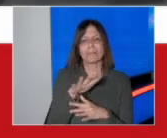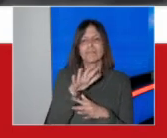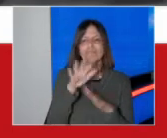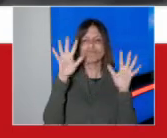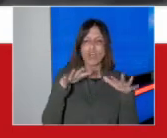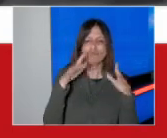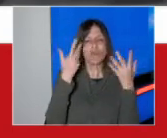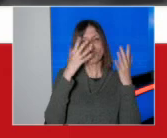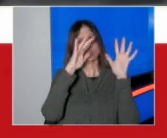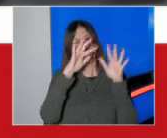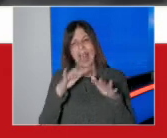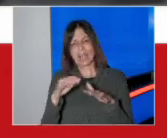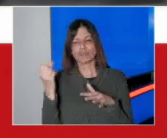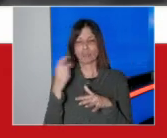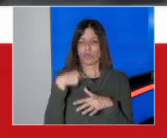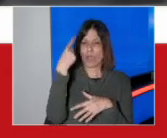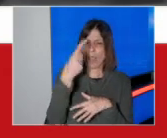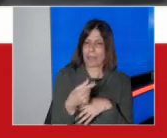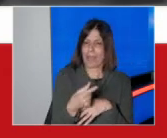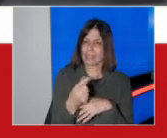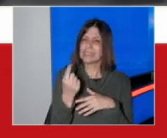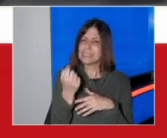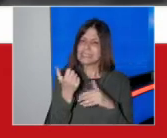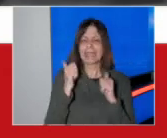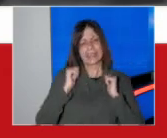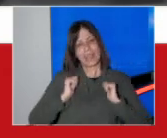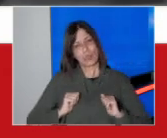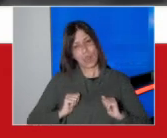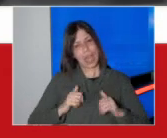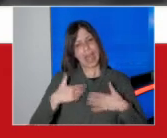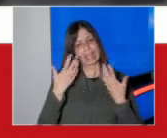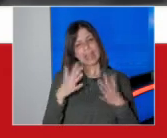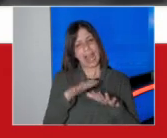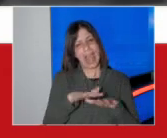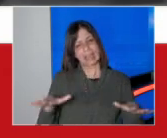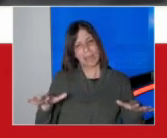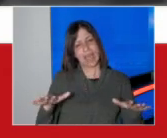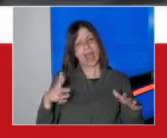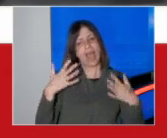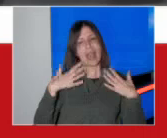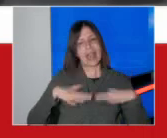גשם או שלג בשבוע הבא. קצת ננוח, לתת קצת לאדמה להירגע,